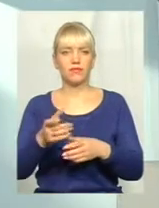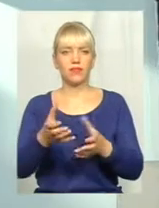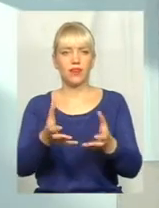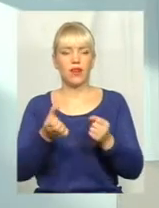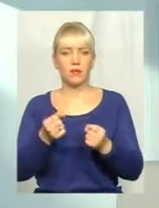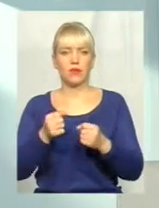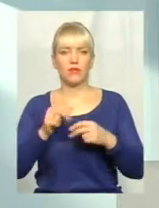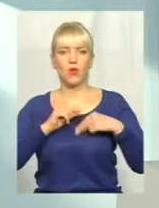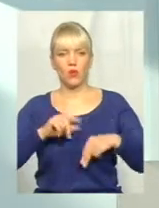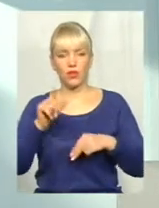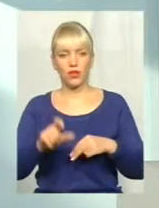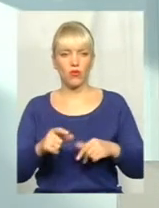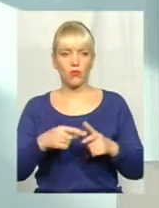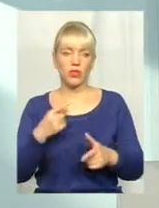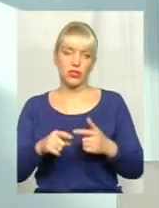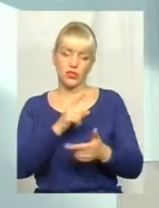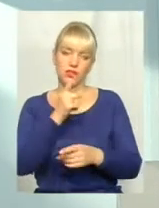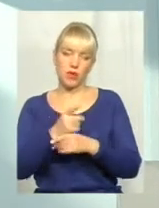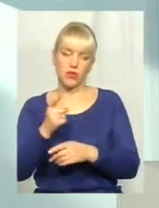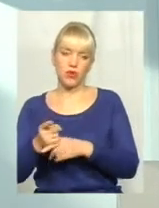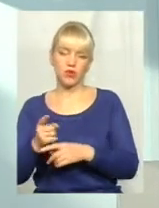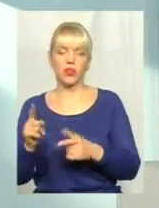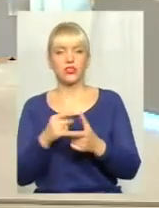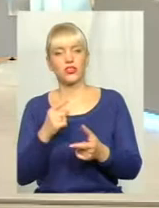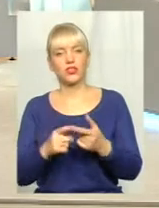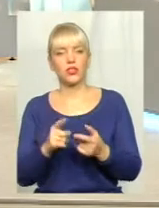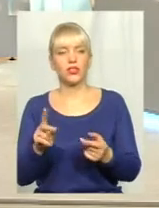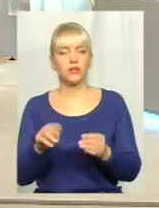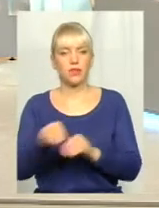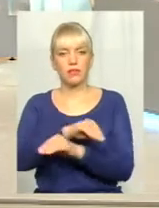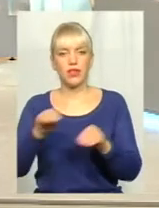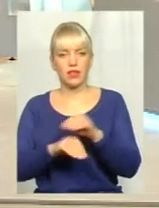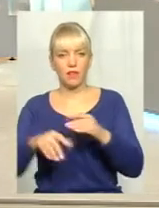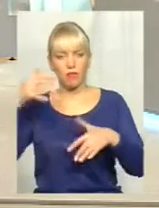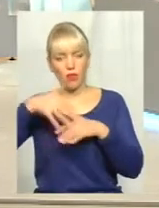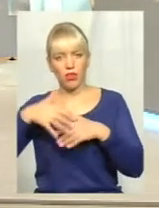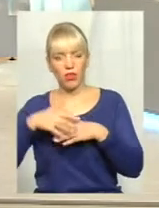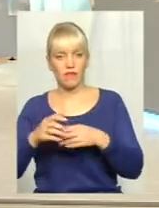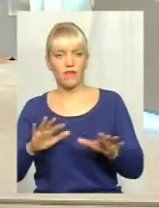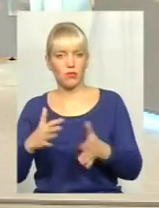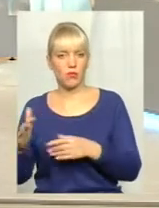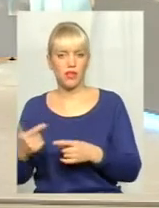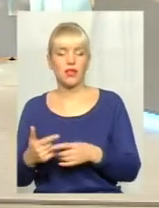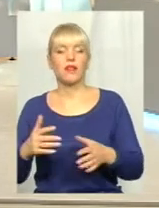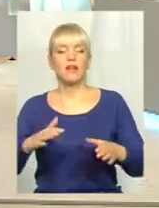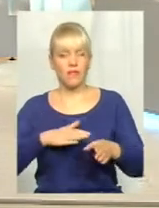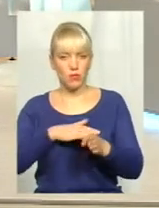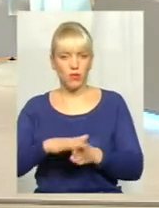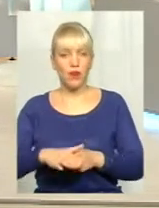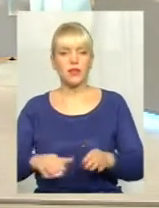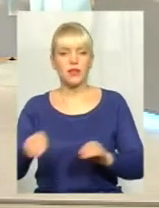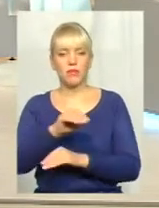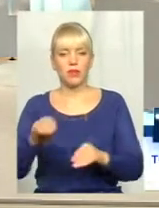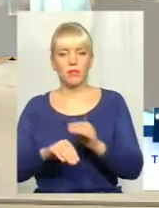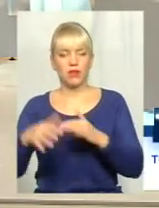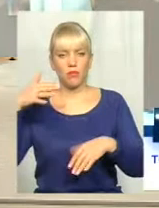Розумієте? Чи забороняє? Є діючі цивільні. Чи підміна понять відбувається взагалі? Відбувається підміна понять, і